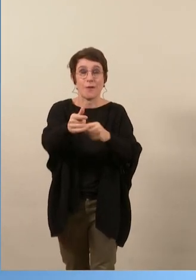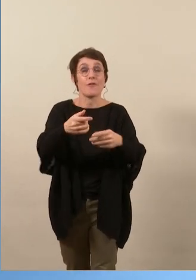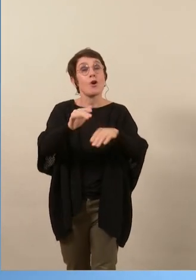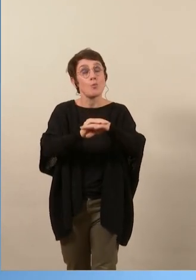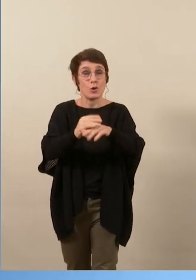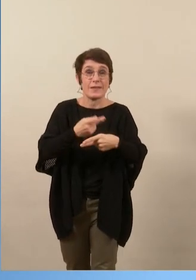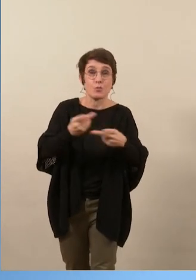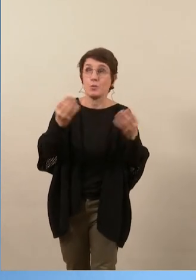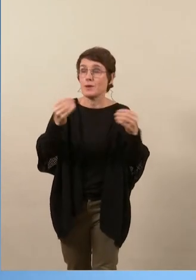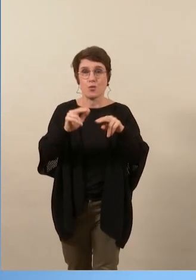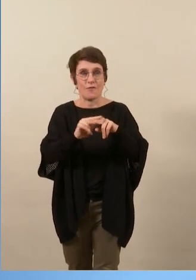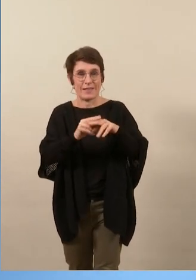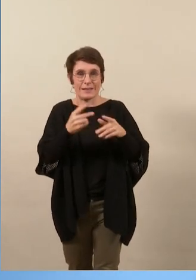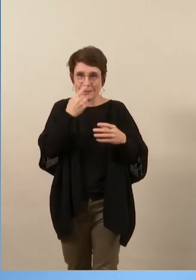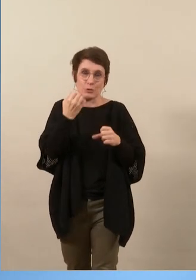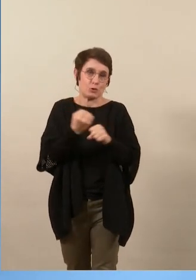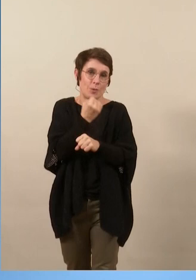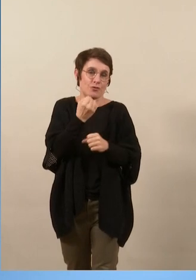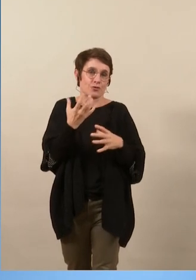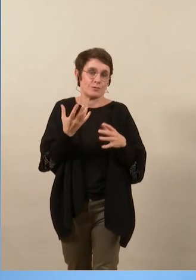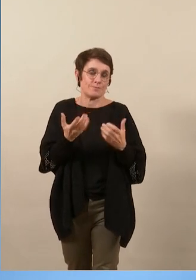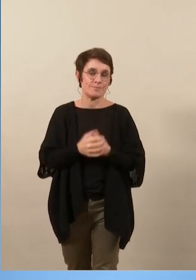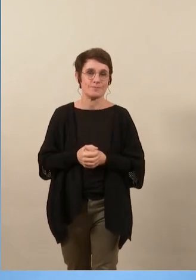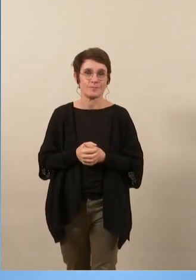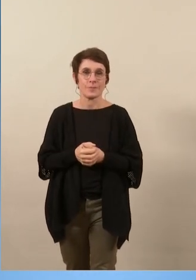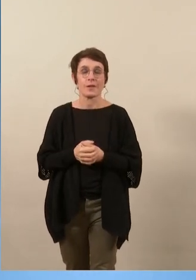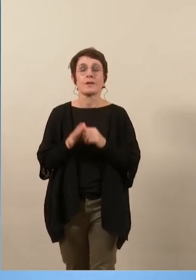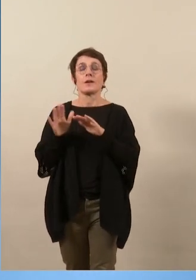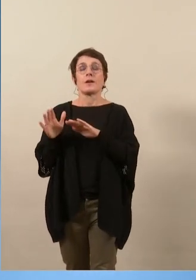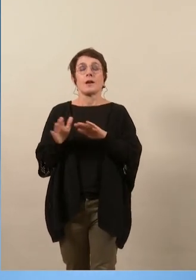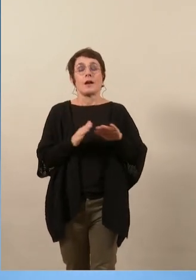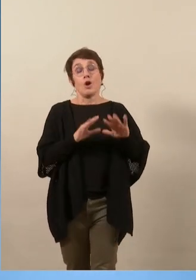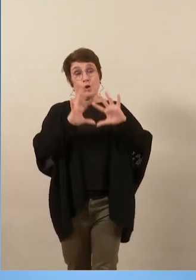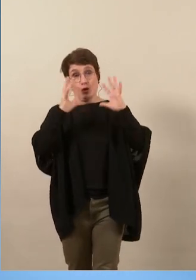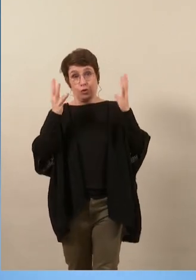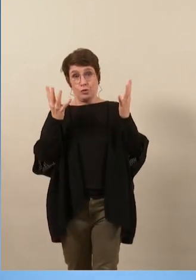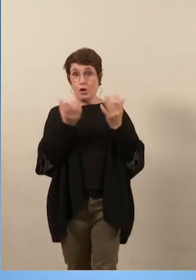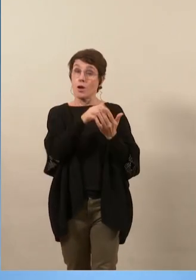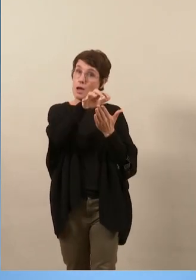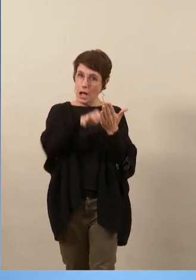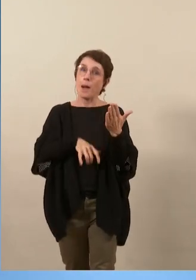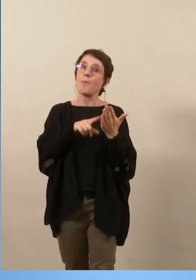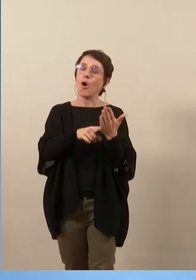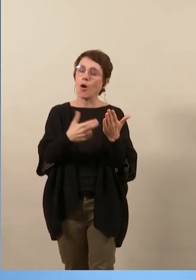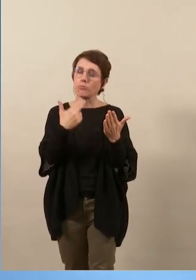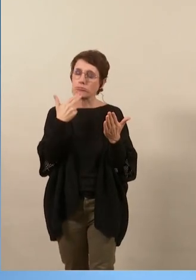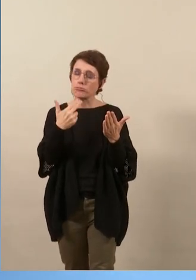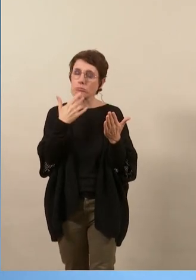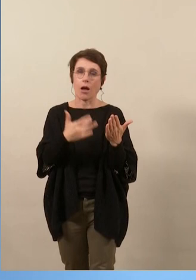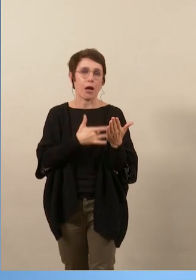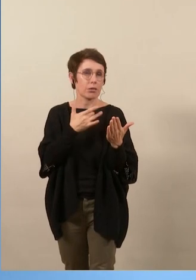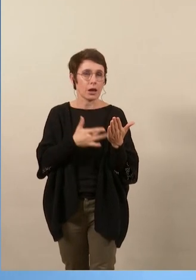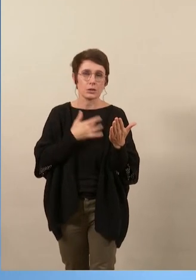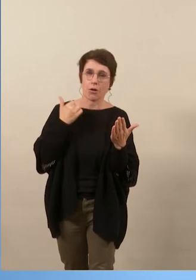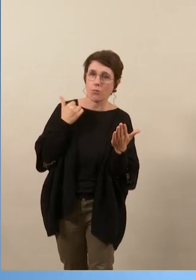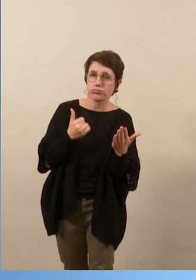c'est bien là leur objectif j'imagine bref sur le fond comme sur la forme ce rapport est vraiment intéressant pertinent